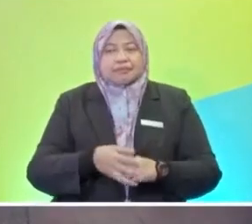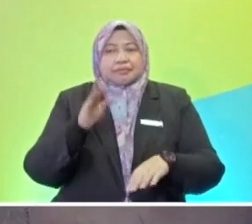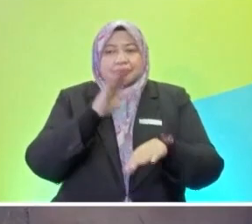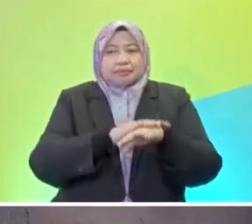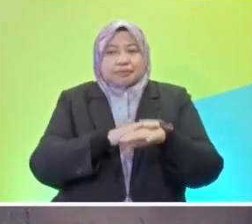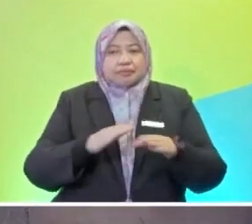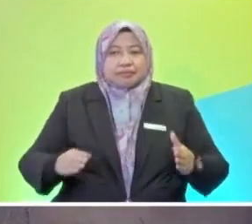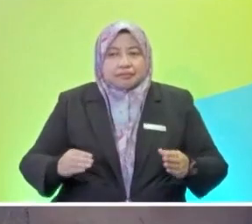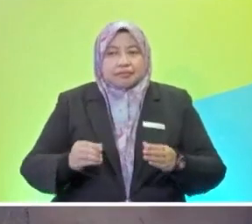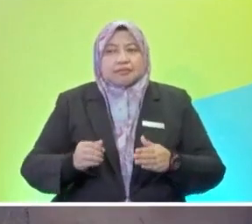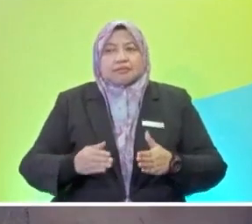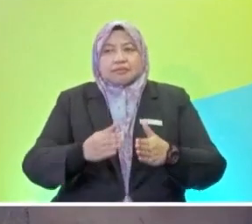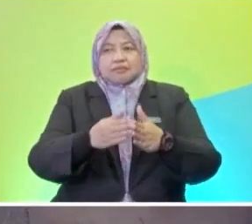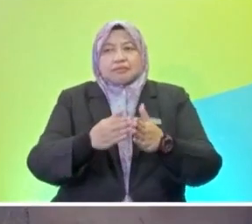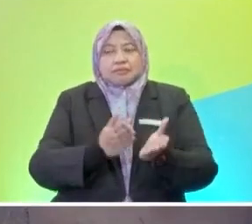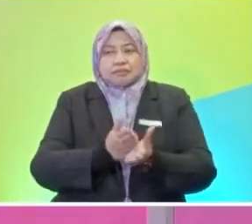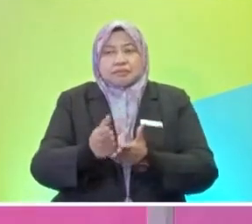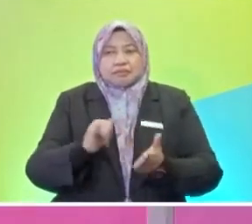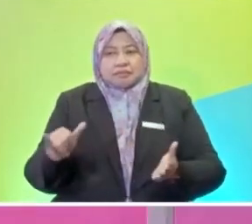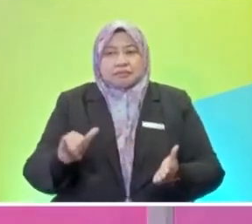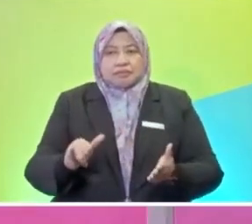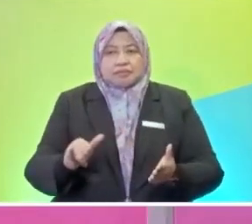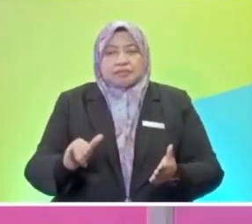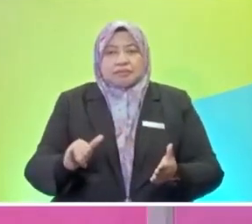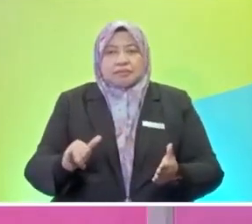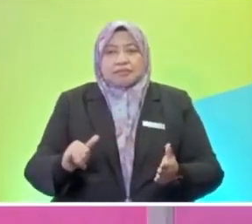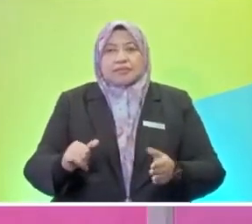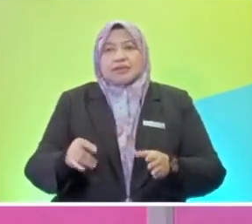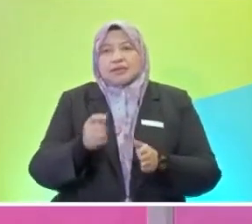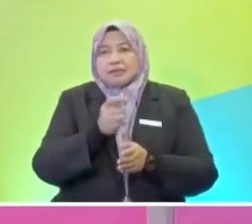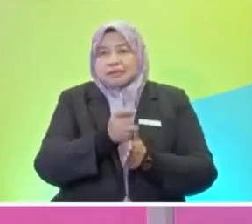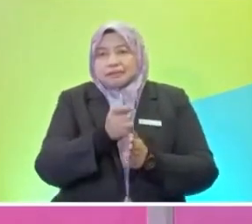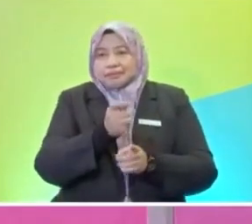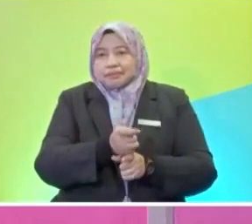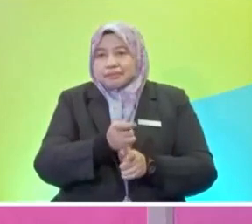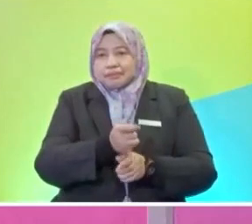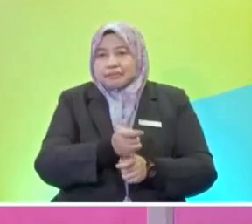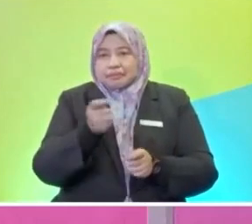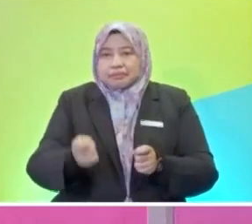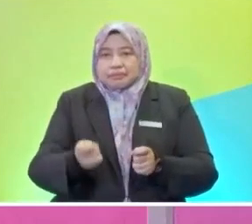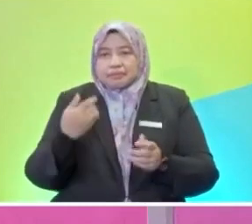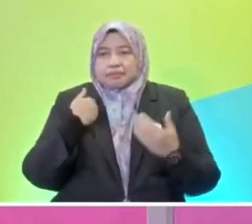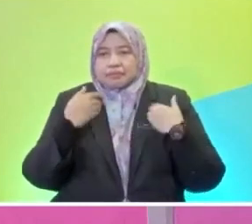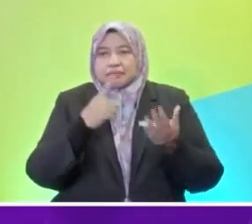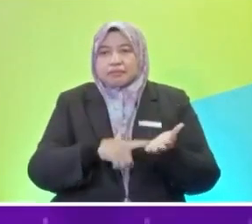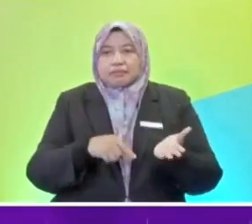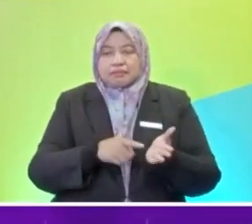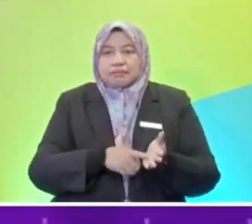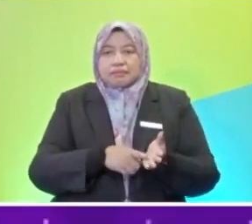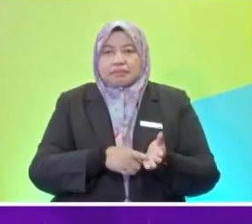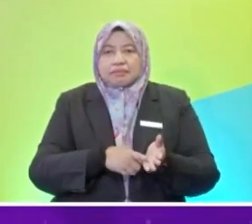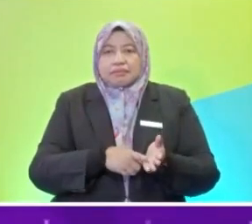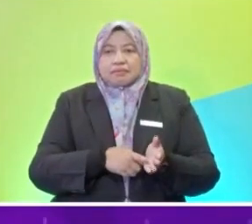lucu Oke seterusnya yang ada dekat tepi nih kita panggil apa ini apa